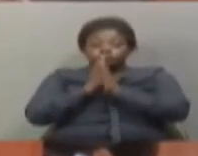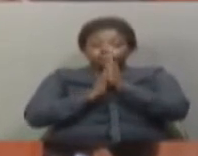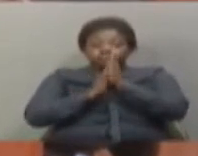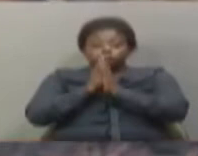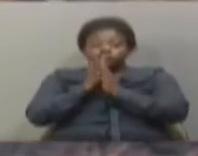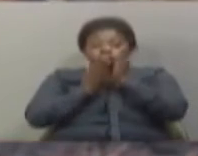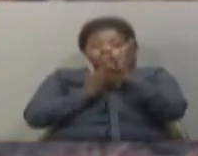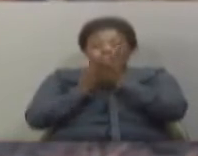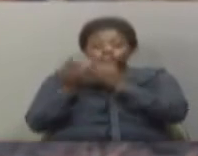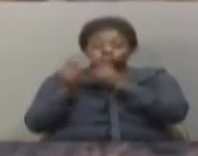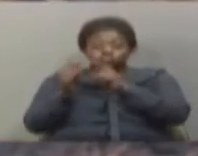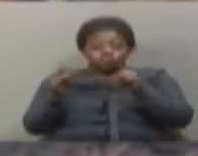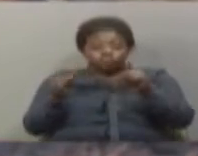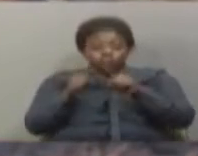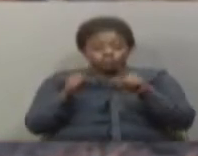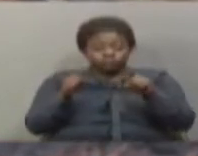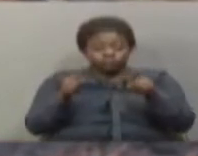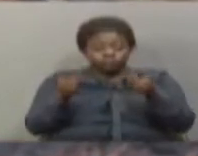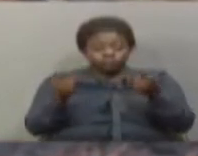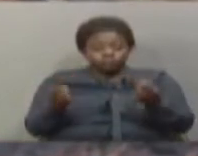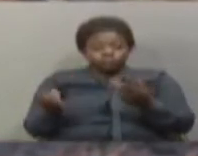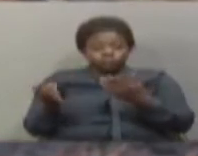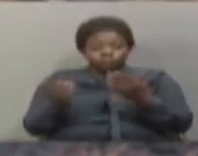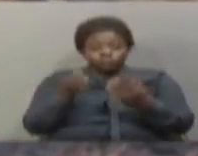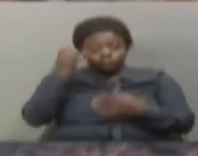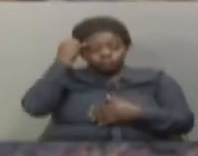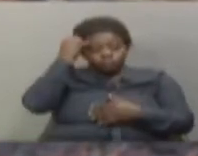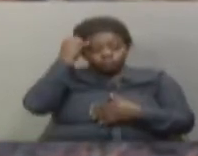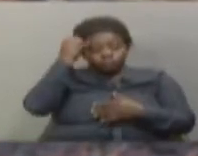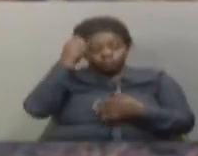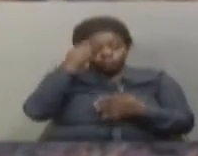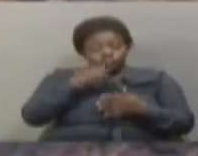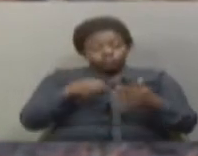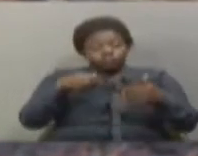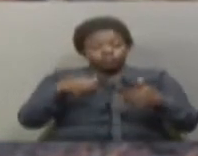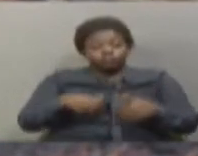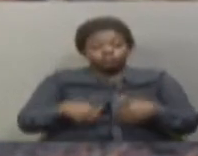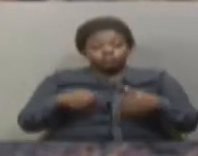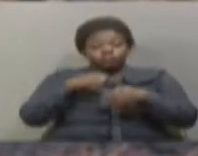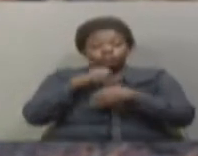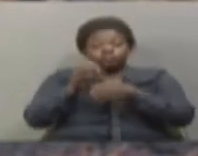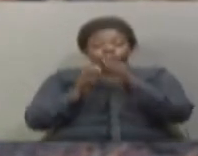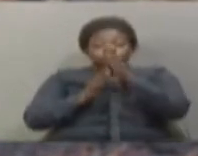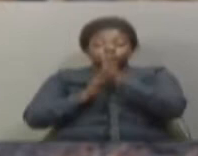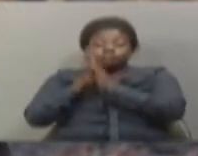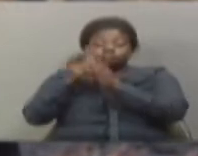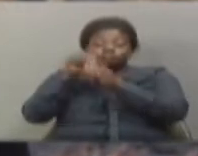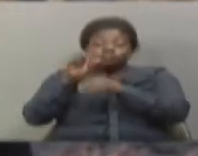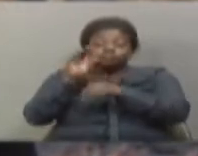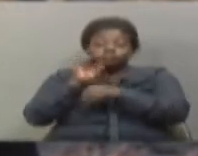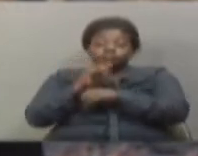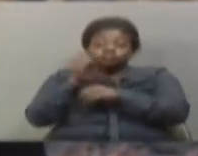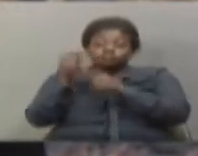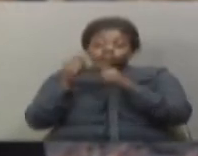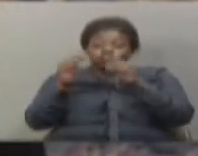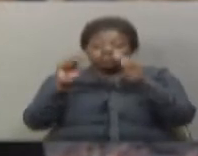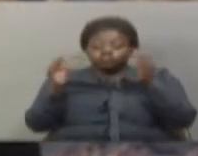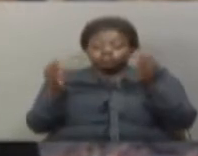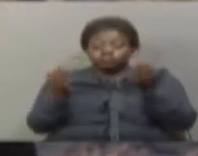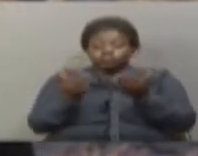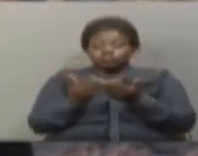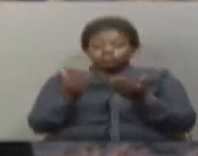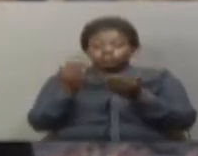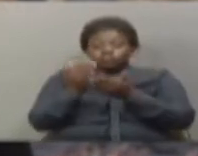obw'enjawulo. Twaleeta ekirowoozo ekyo nti abavubuka twenyigire mu buweereza si bw'ekereziya bwokka naye n'obwensi. Wano